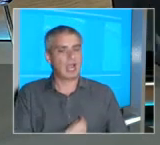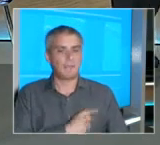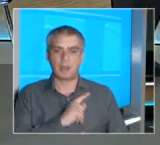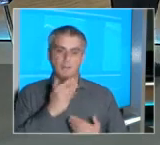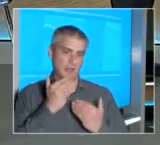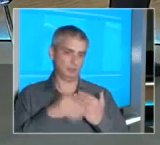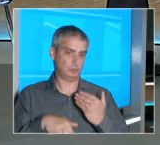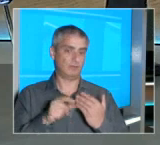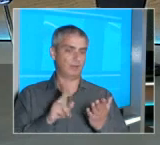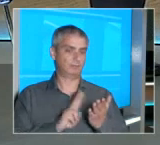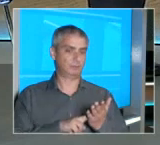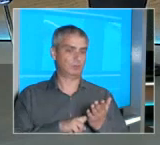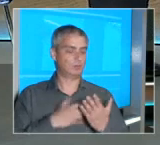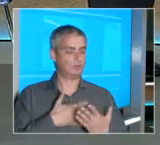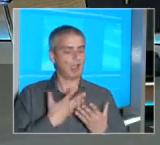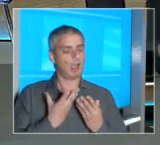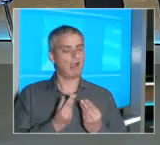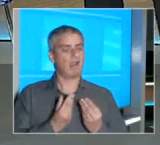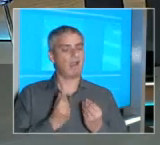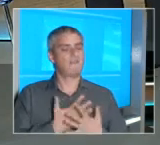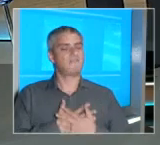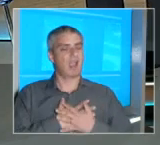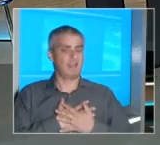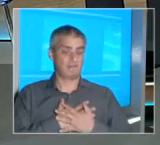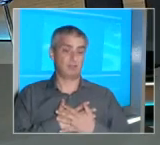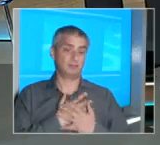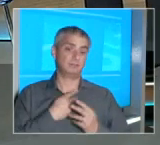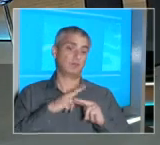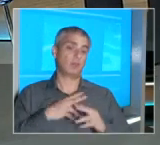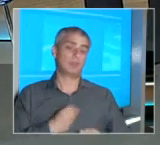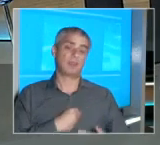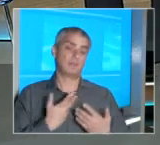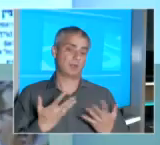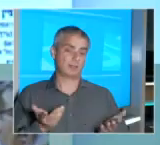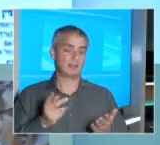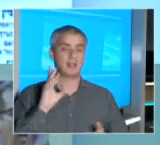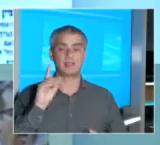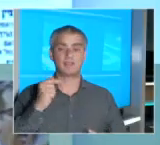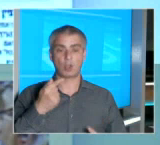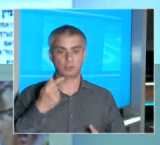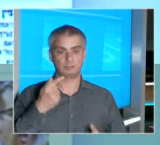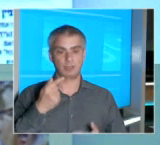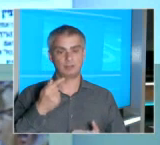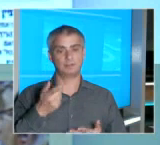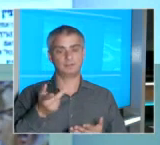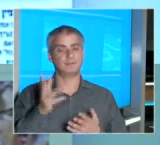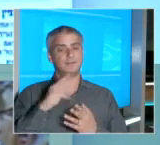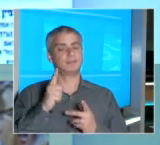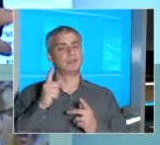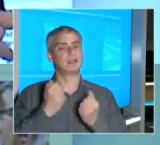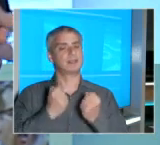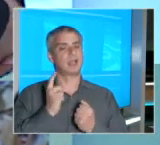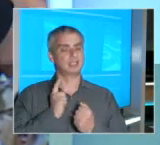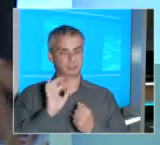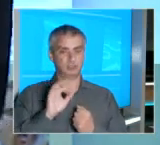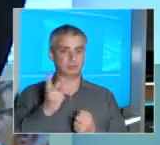האינסופית, ובזכות הרוח והאהבה. וגם נותרנו ללא נחמה, דוד גרוסמן, רננה מאיר והנהג האישי